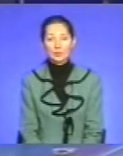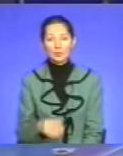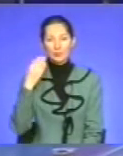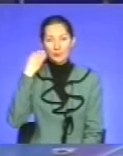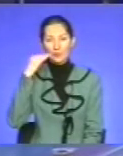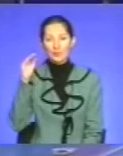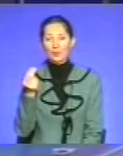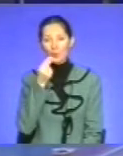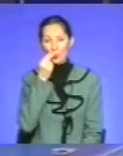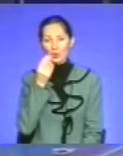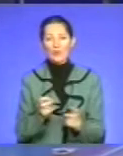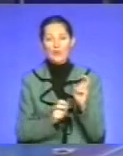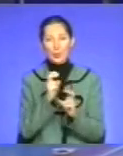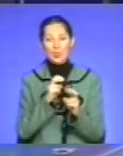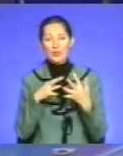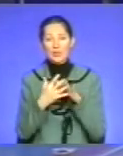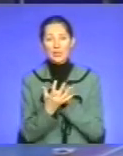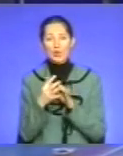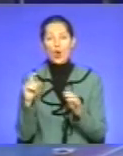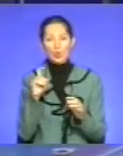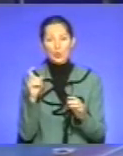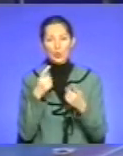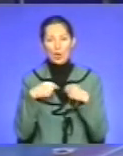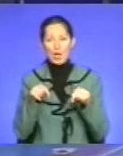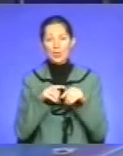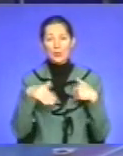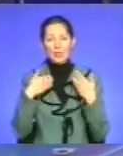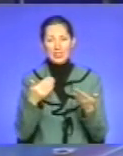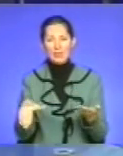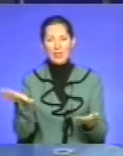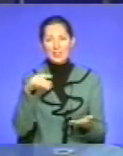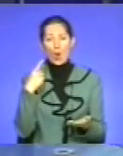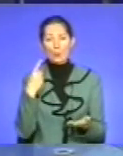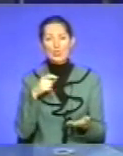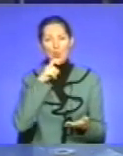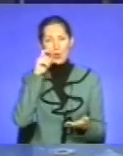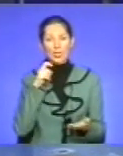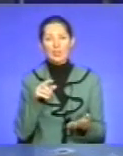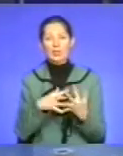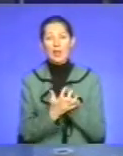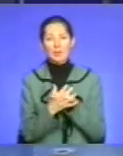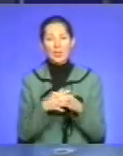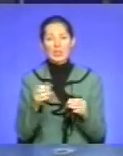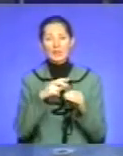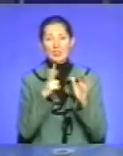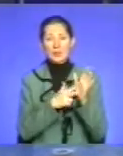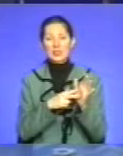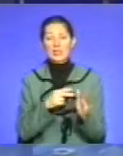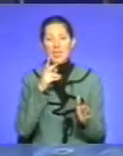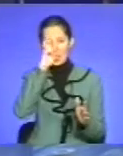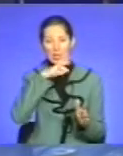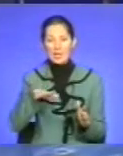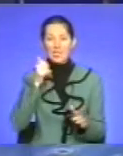Найкращі продукти від виробників сільськогосподарської галузі представили усі області України та аграрії із 18 країн зарубіжжя на